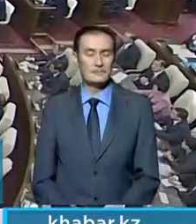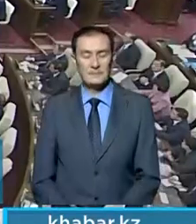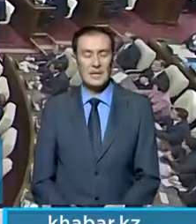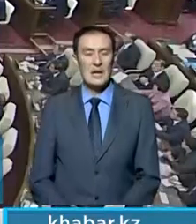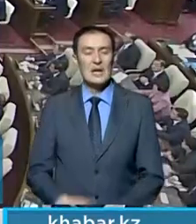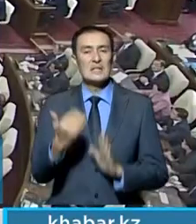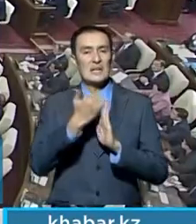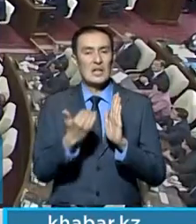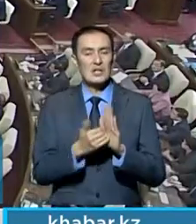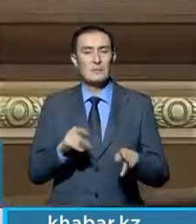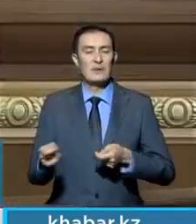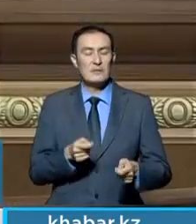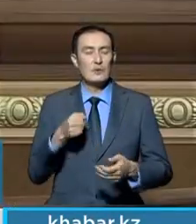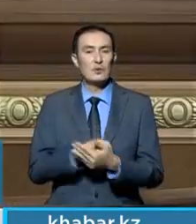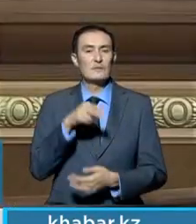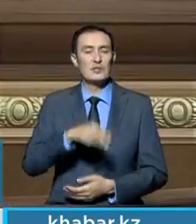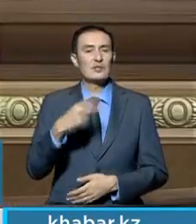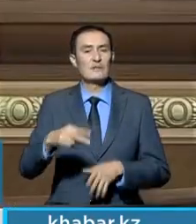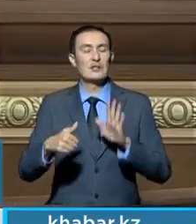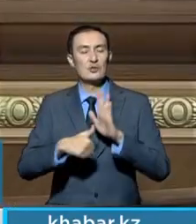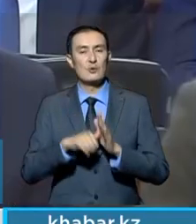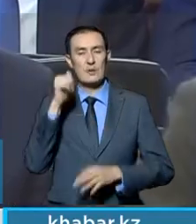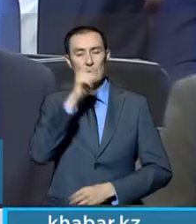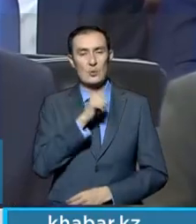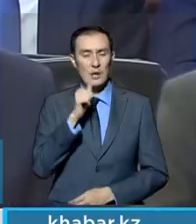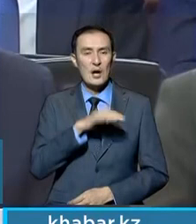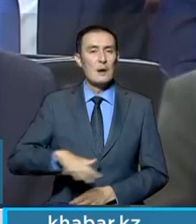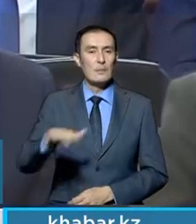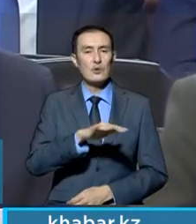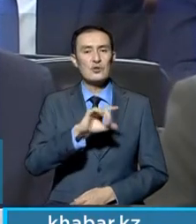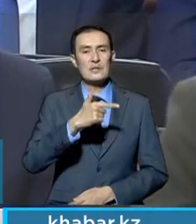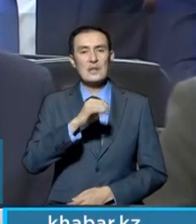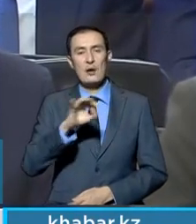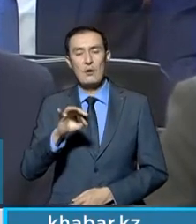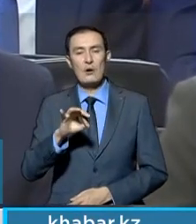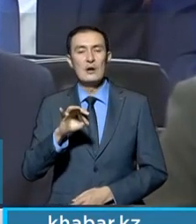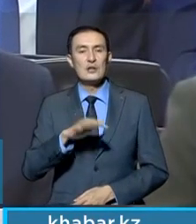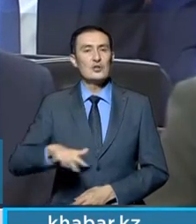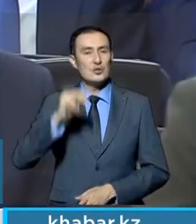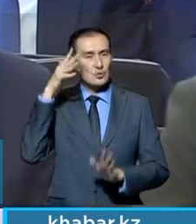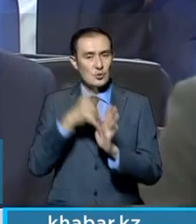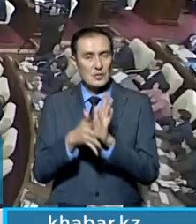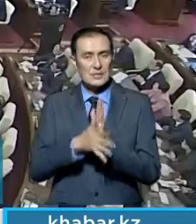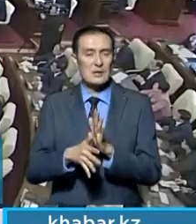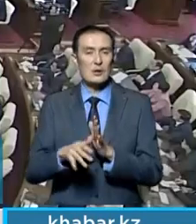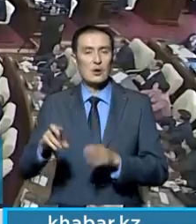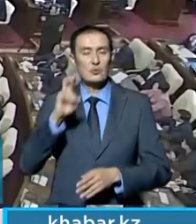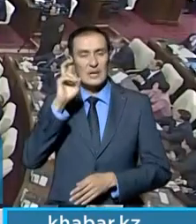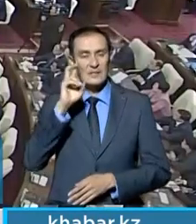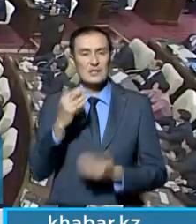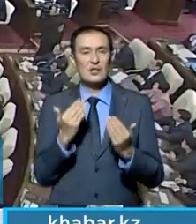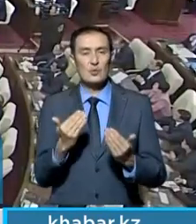Задача правительства – довести к 2026 году площадь геолого-геофизической изученности с